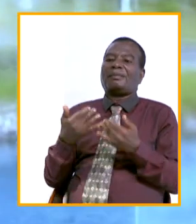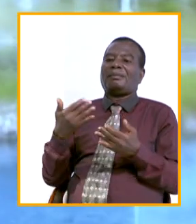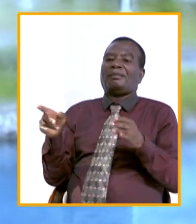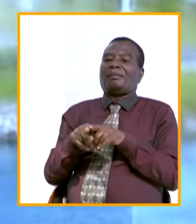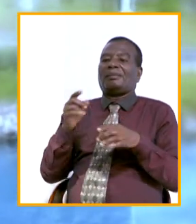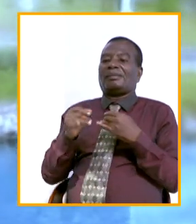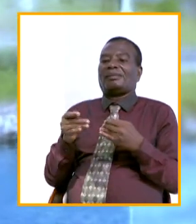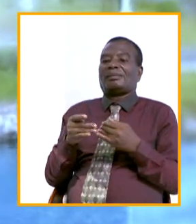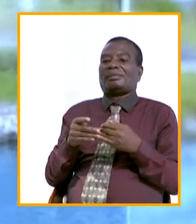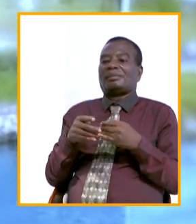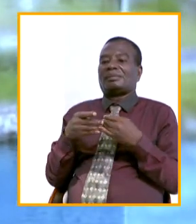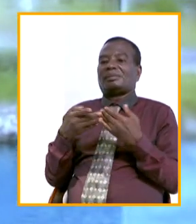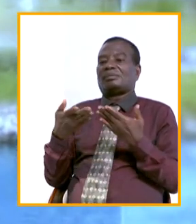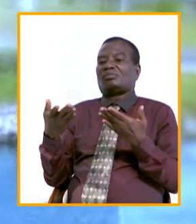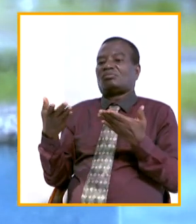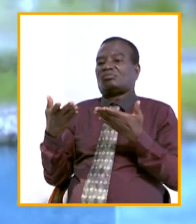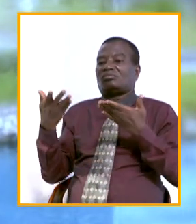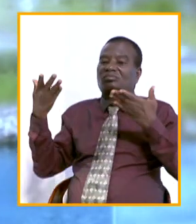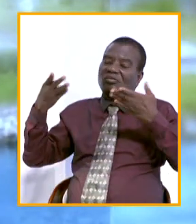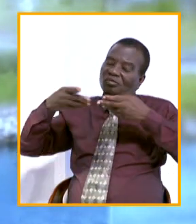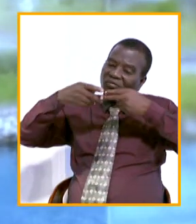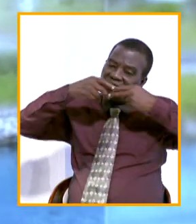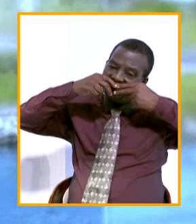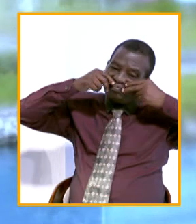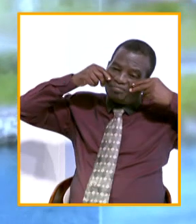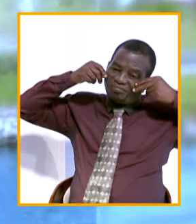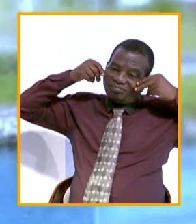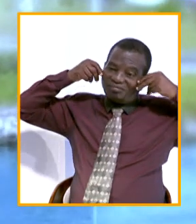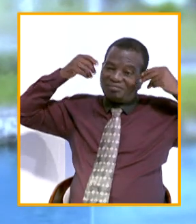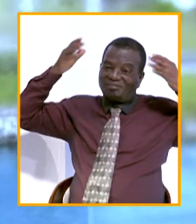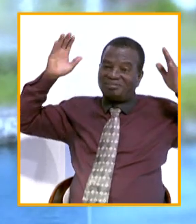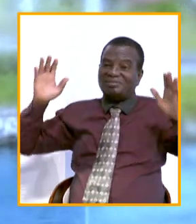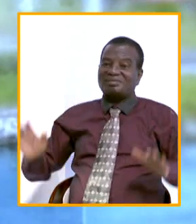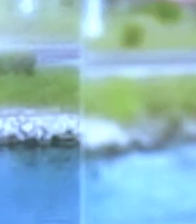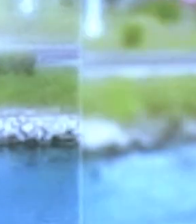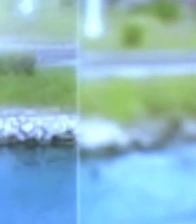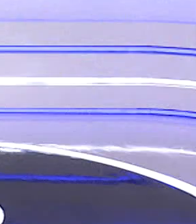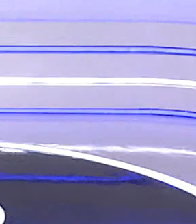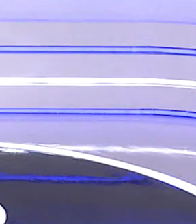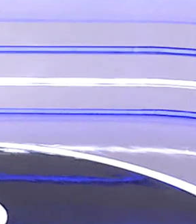plus obligatoires, ils sont fortement recommandés. Veuillez les porter.